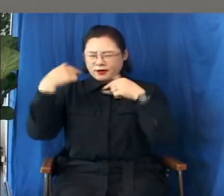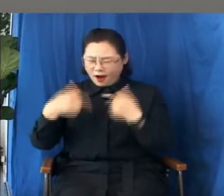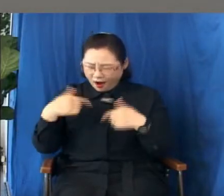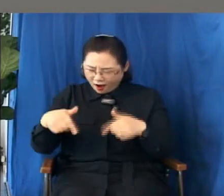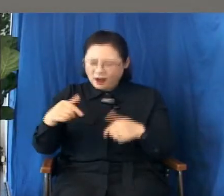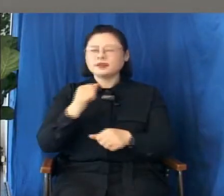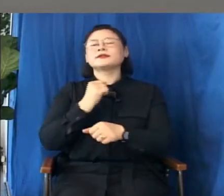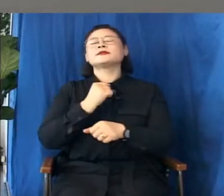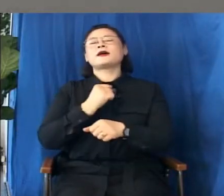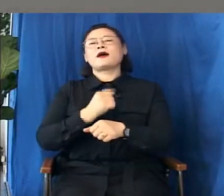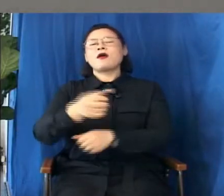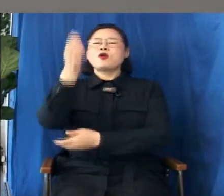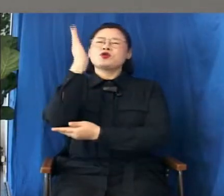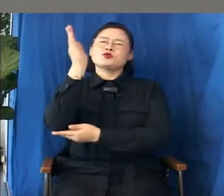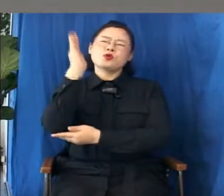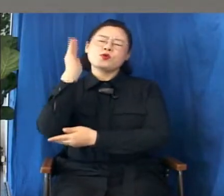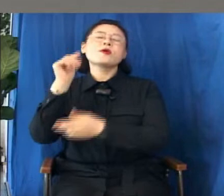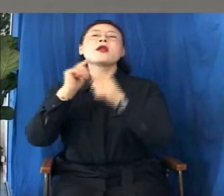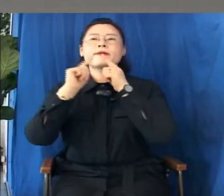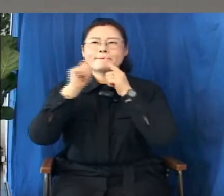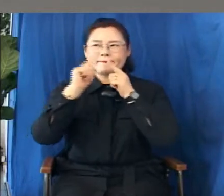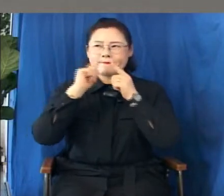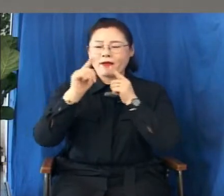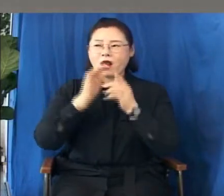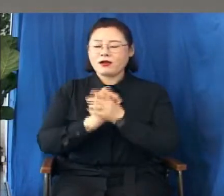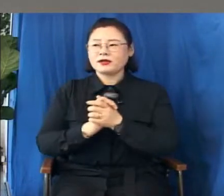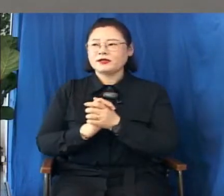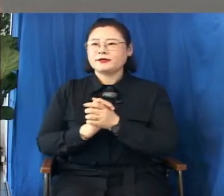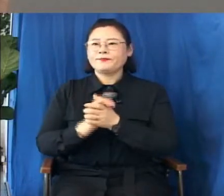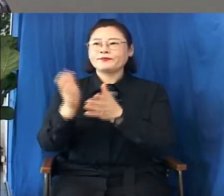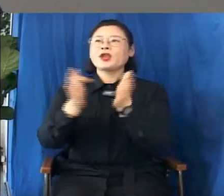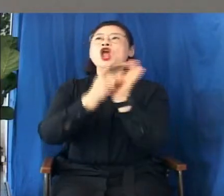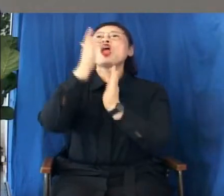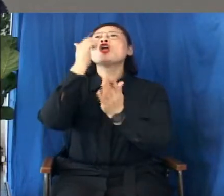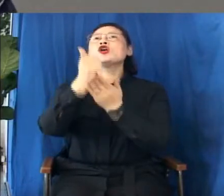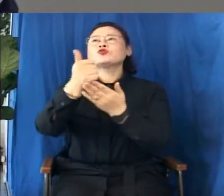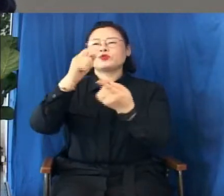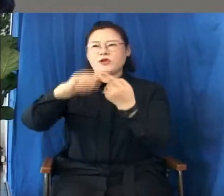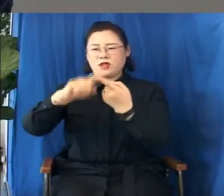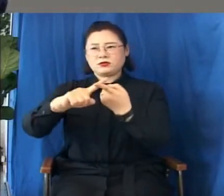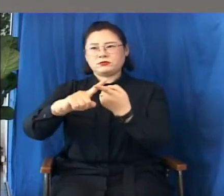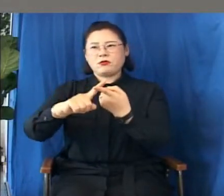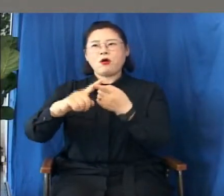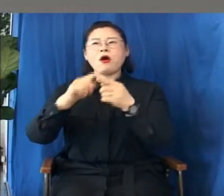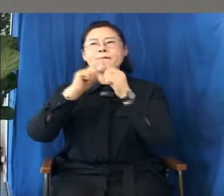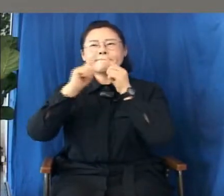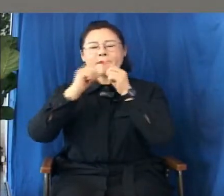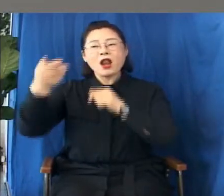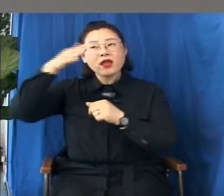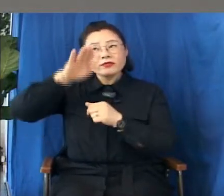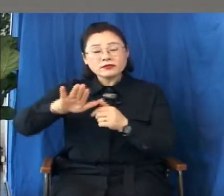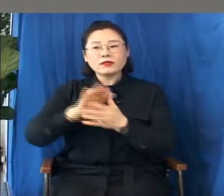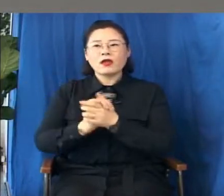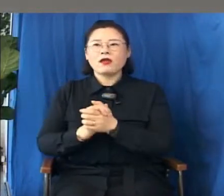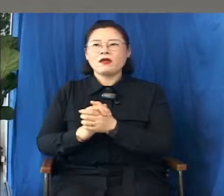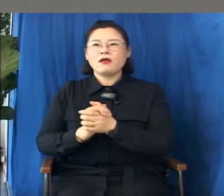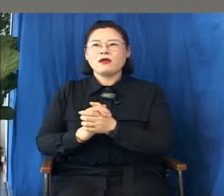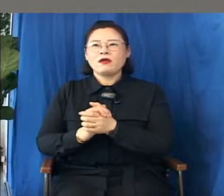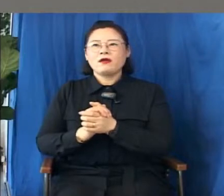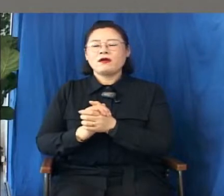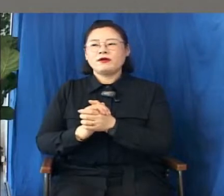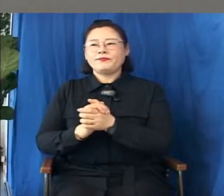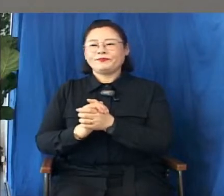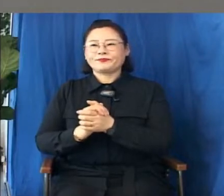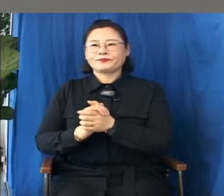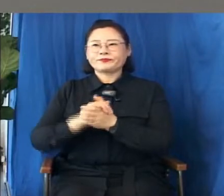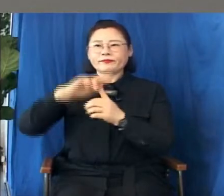이분인데 이분이 가는 곳마다 이적과 기적이 일어나고 그런데 율법과 어떻게 보면 상치되는 일을 하는 것 같은 때도